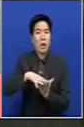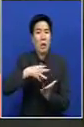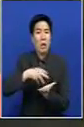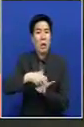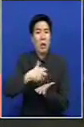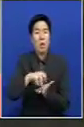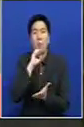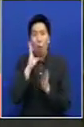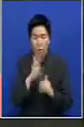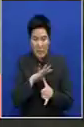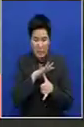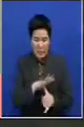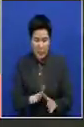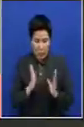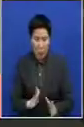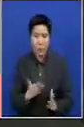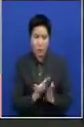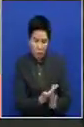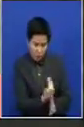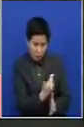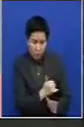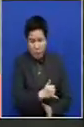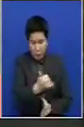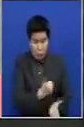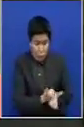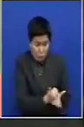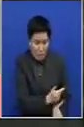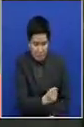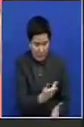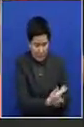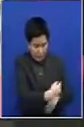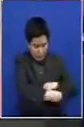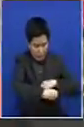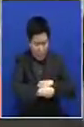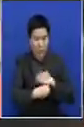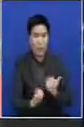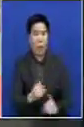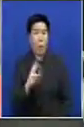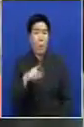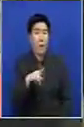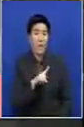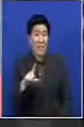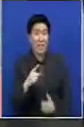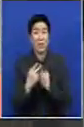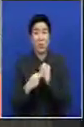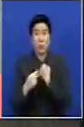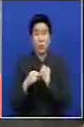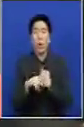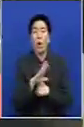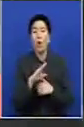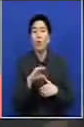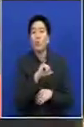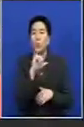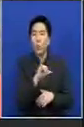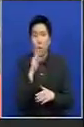านนี้ได้บอกว่าการค้ามนุษย์เป็นตลาดอาชญากรรมที่โตเร็วที่สุดในยุโรปและรายได้จำนวน 6,000 ล้านยูโรนี้ก็อาจจะเพิ่มขึ้น